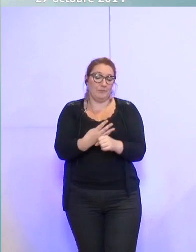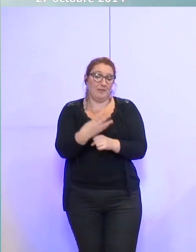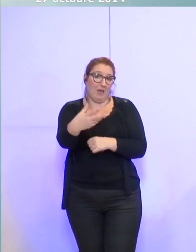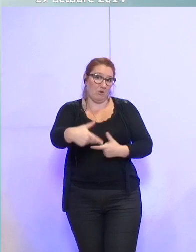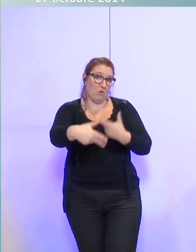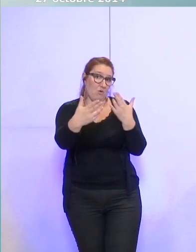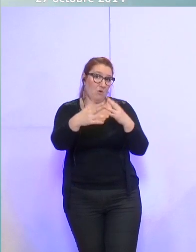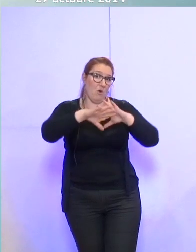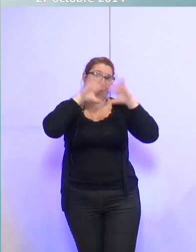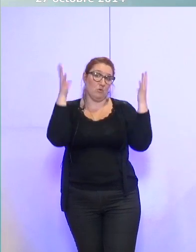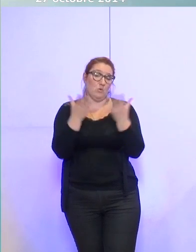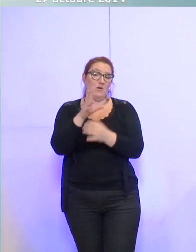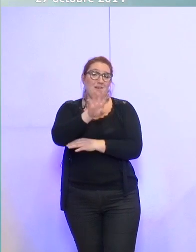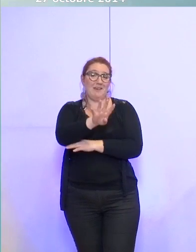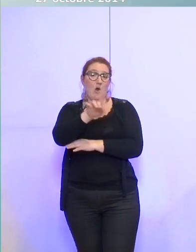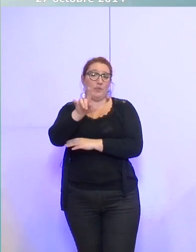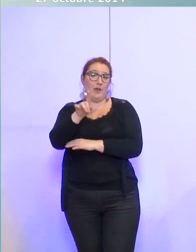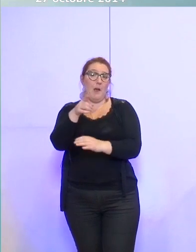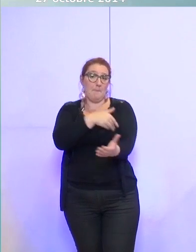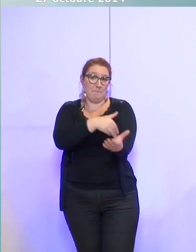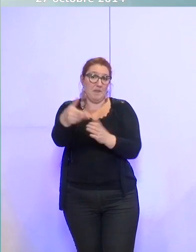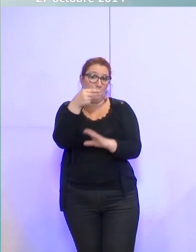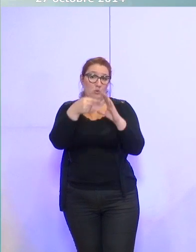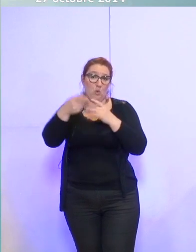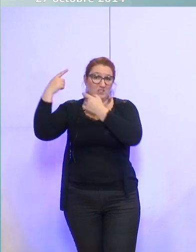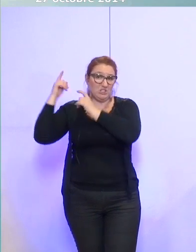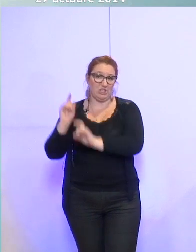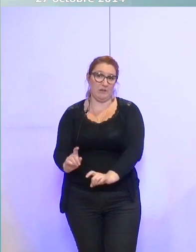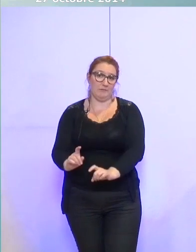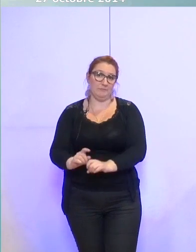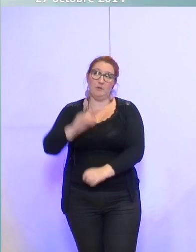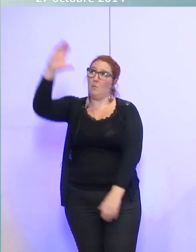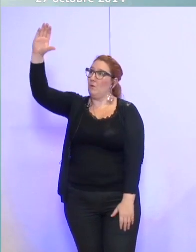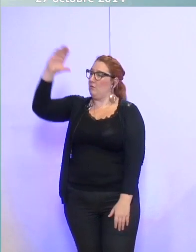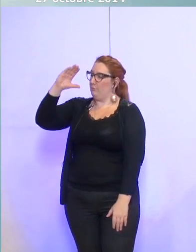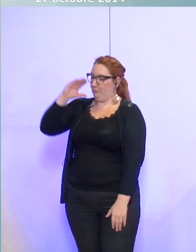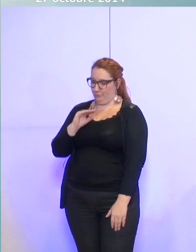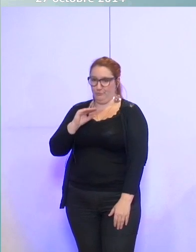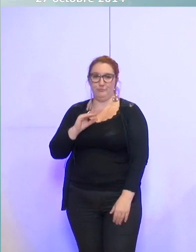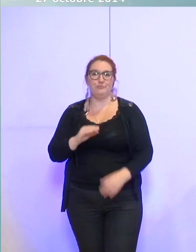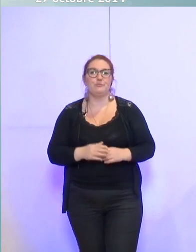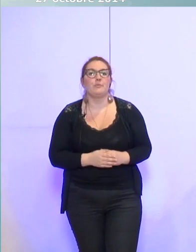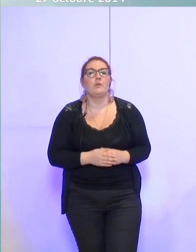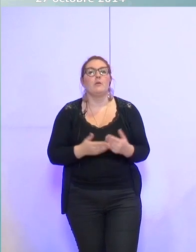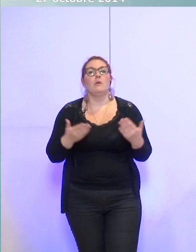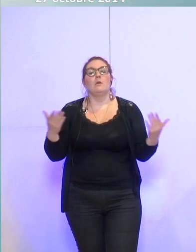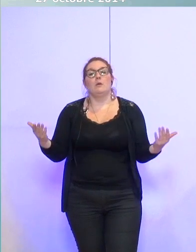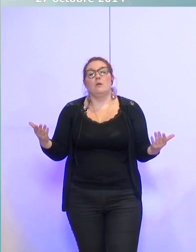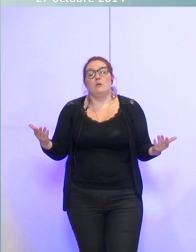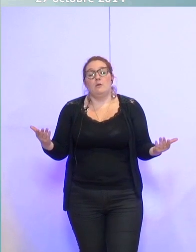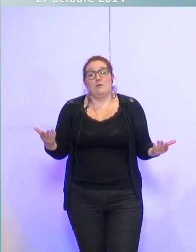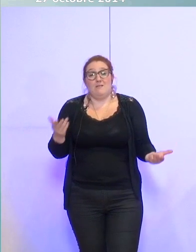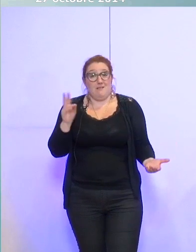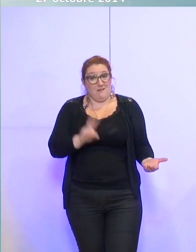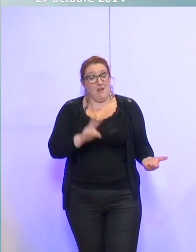dotation cumulée de 41 millions d'euros. Nous sommes donc là face réellement à une mobilisation et